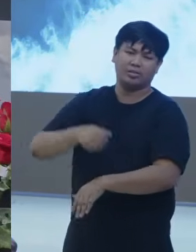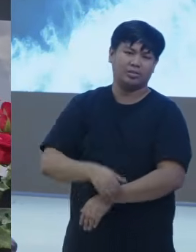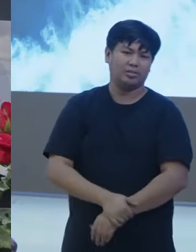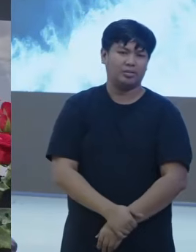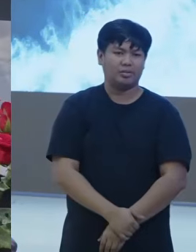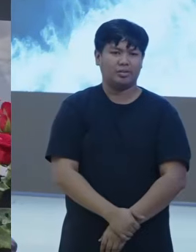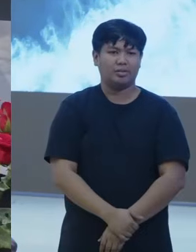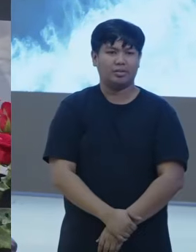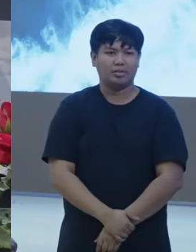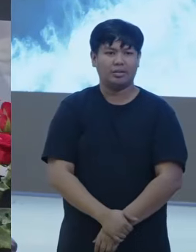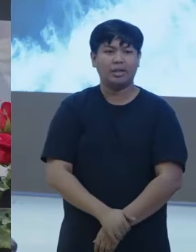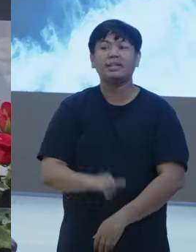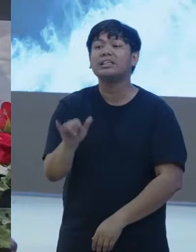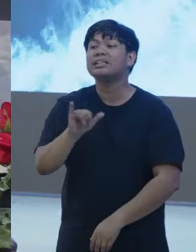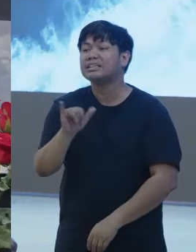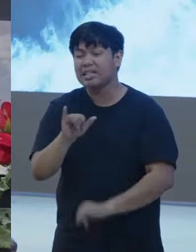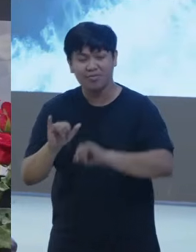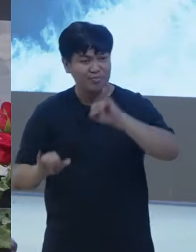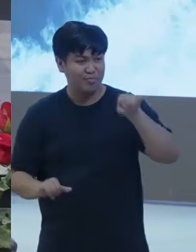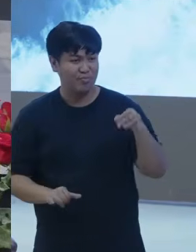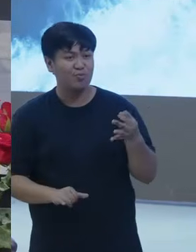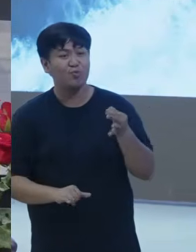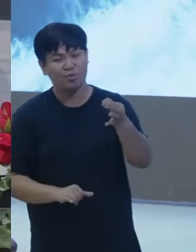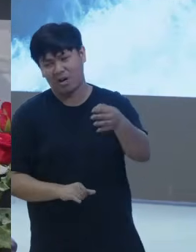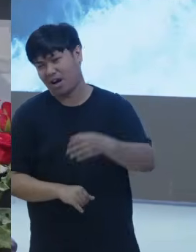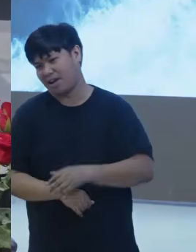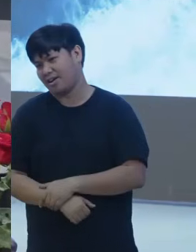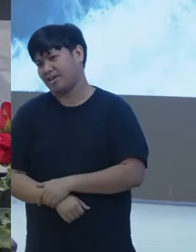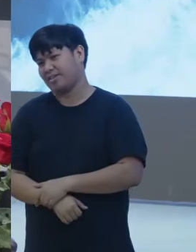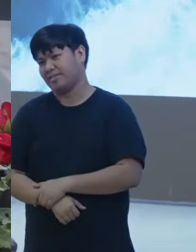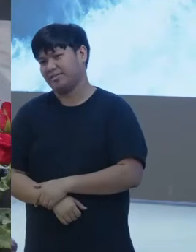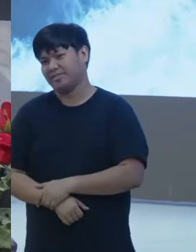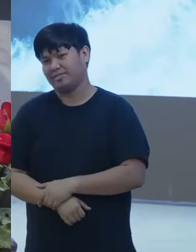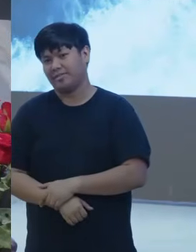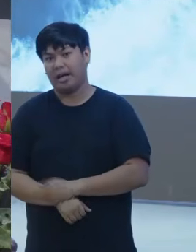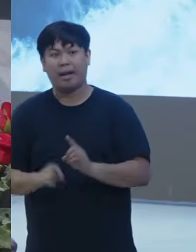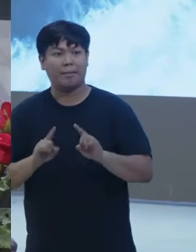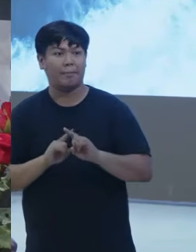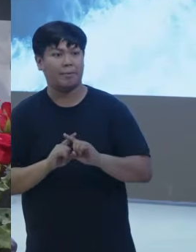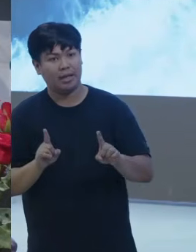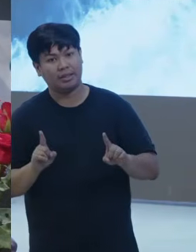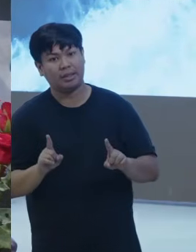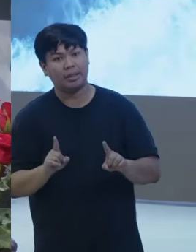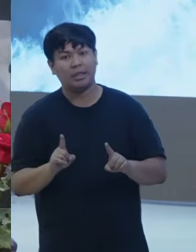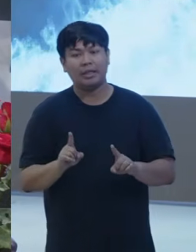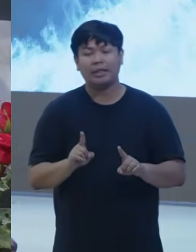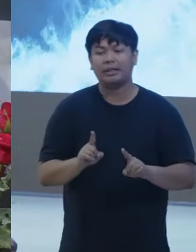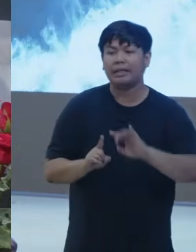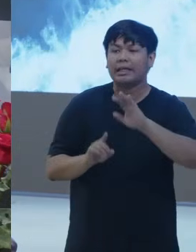fathers. Pareho-pareho ng dalangin ni Jonah. Siguro ito,